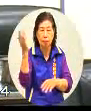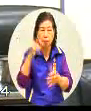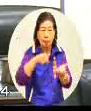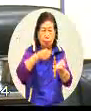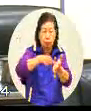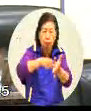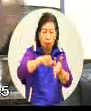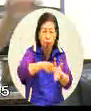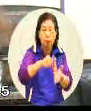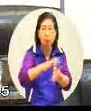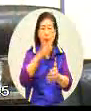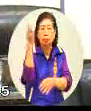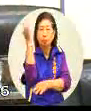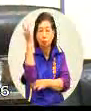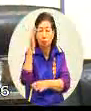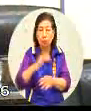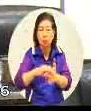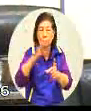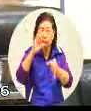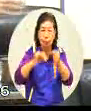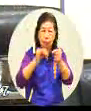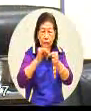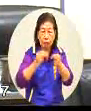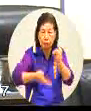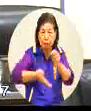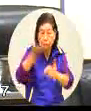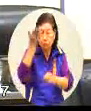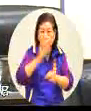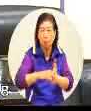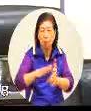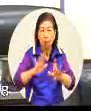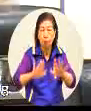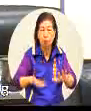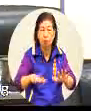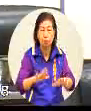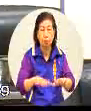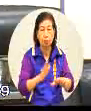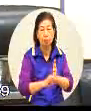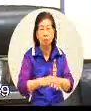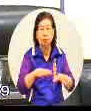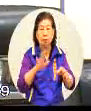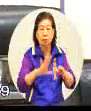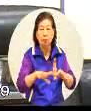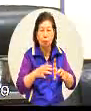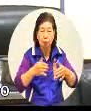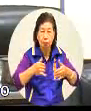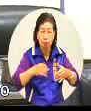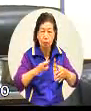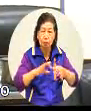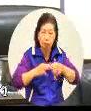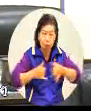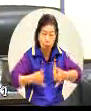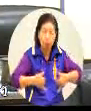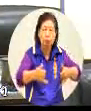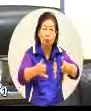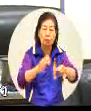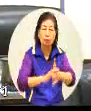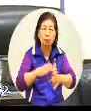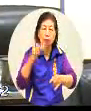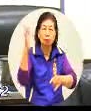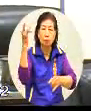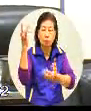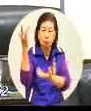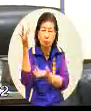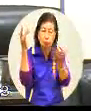到可能无感情咧。但是咧，为着地方，为着树啊好，咱决定来耍。啊，树啊是袂讲话